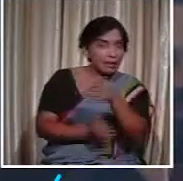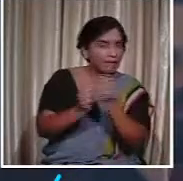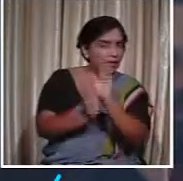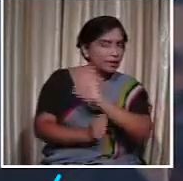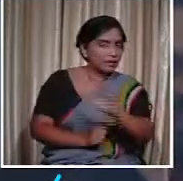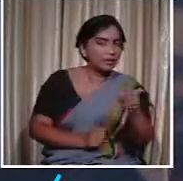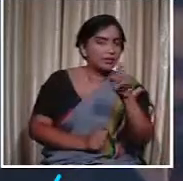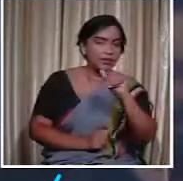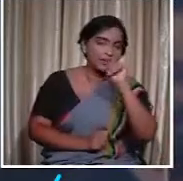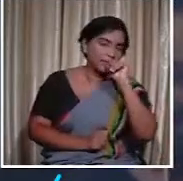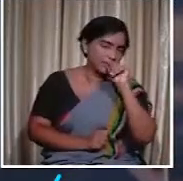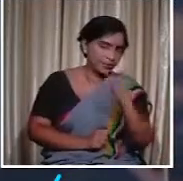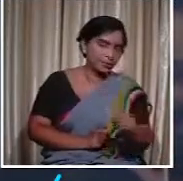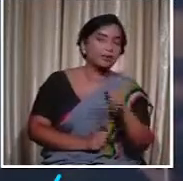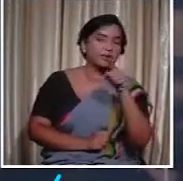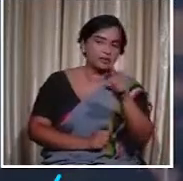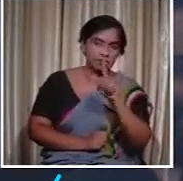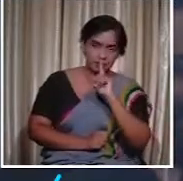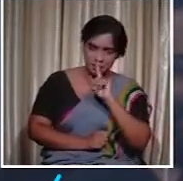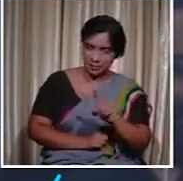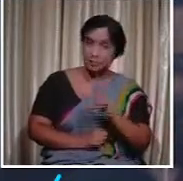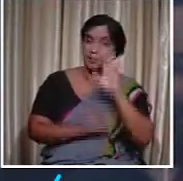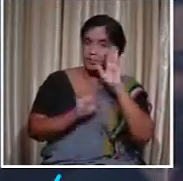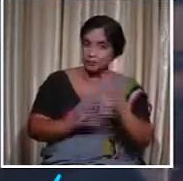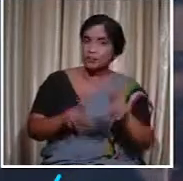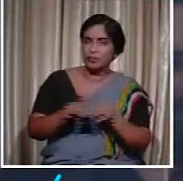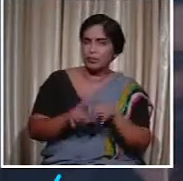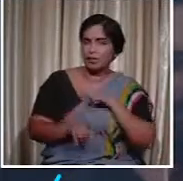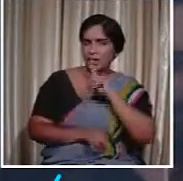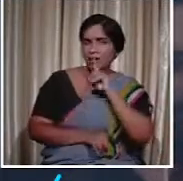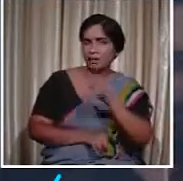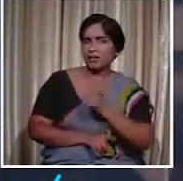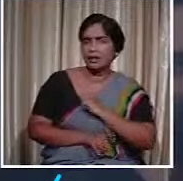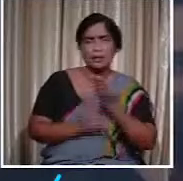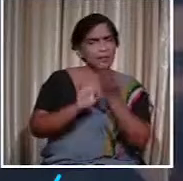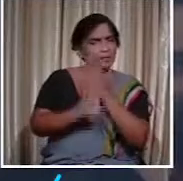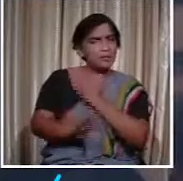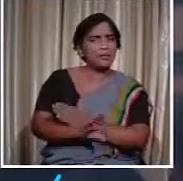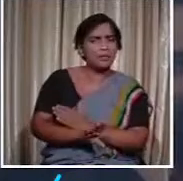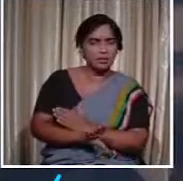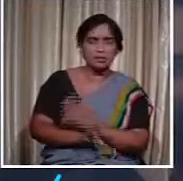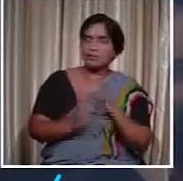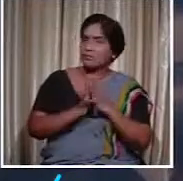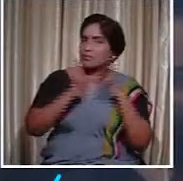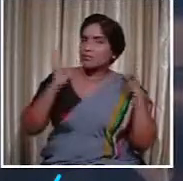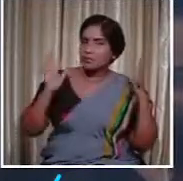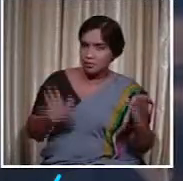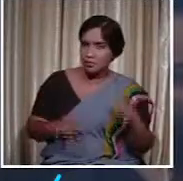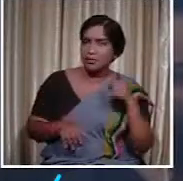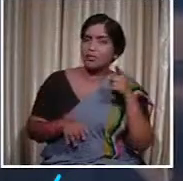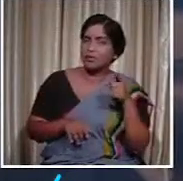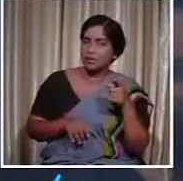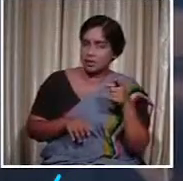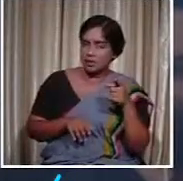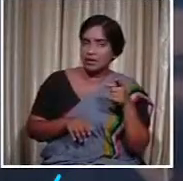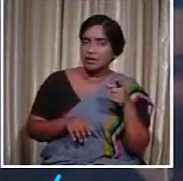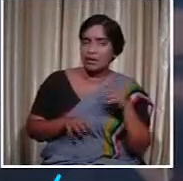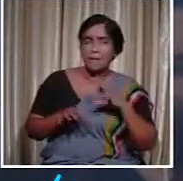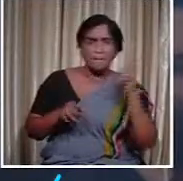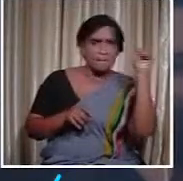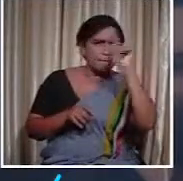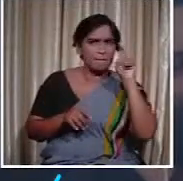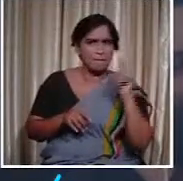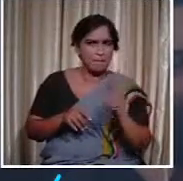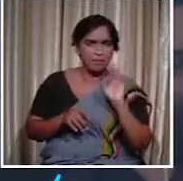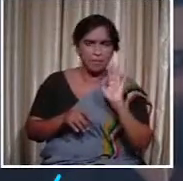එක පැහැදිලිව අපි කියන්න ඕන. ඒකම දැන් අපිට අහන්න කැමතියි. පෞගී කාලේ විශාල මේ ප්‍රශ්නාර්ථයක්